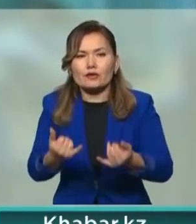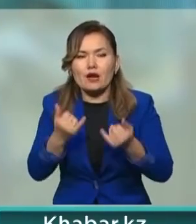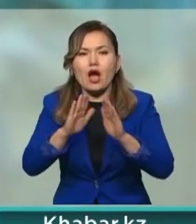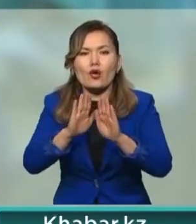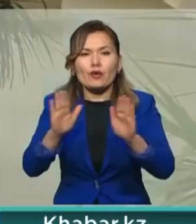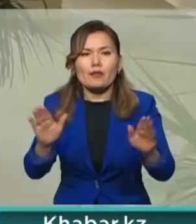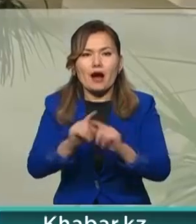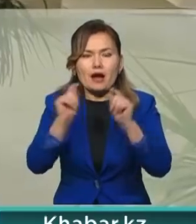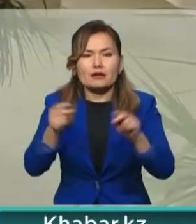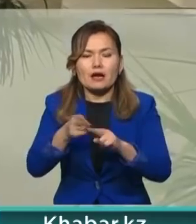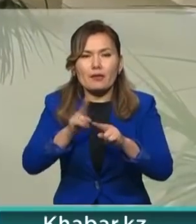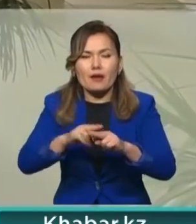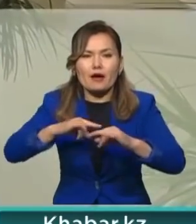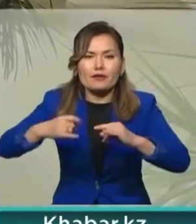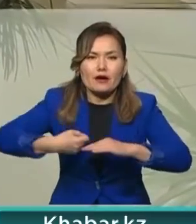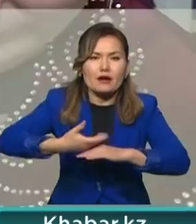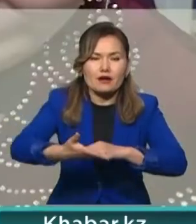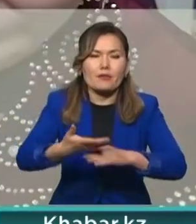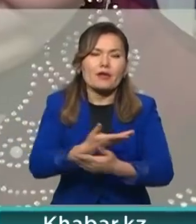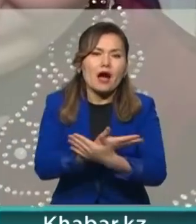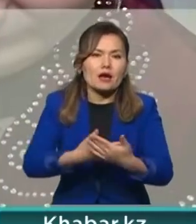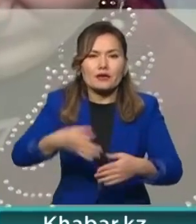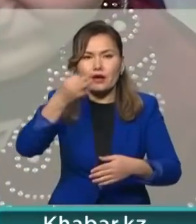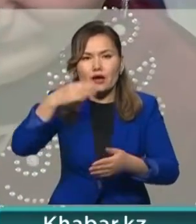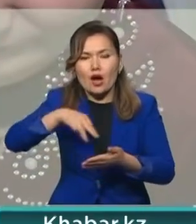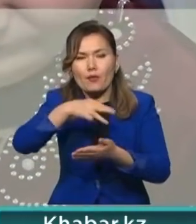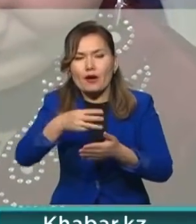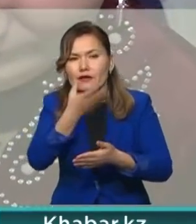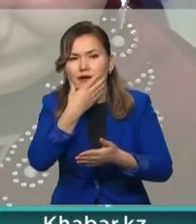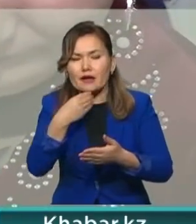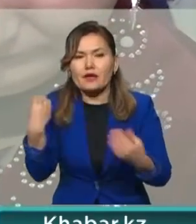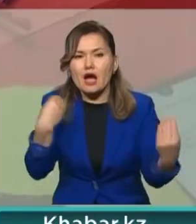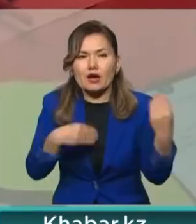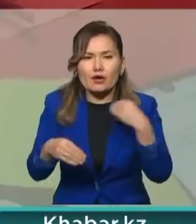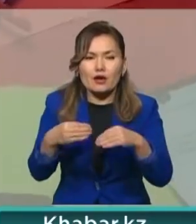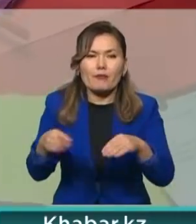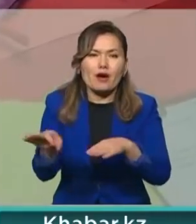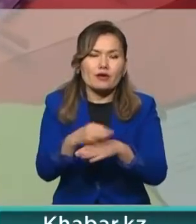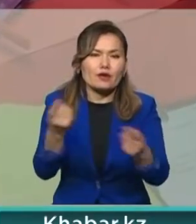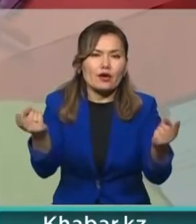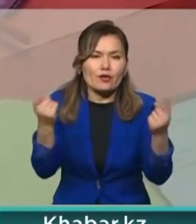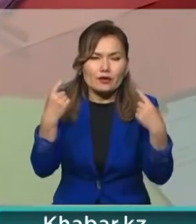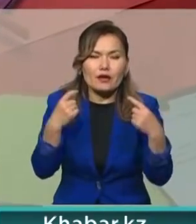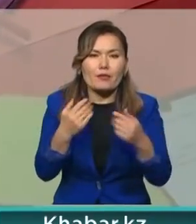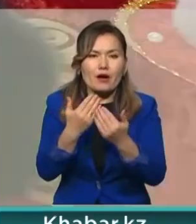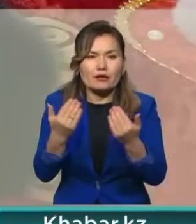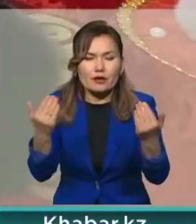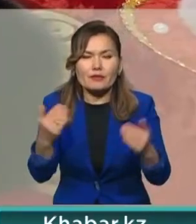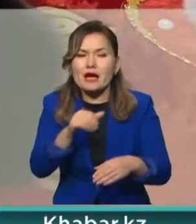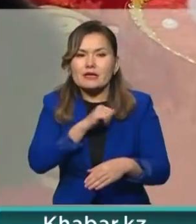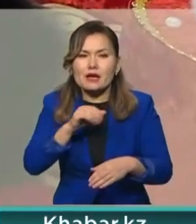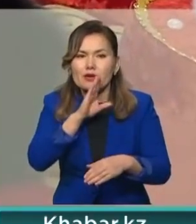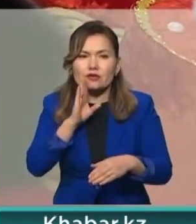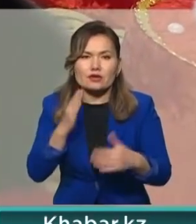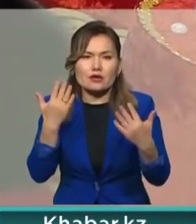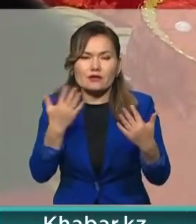Сөреге қойылған тәтті тағамдар мен бөлке торттар, сәнді киімдер мен қолөнер бұйымдары көп балалы аналардың қолынан шығыпты.